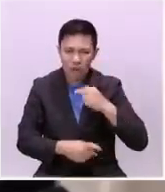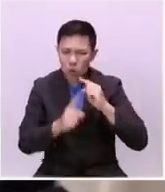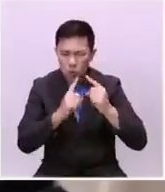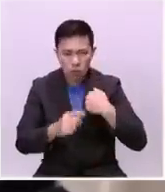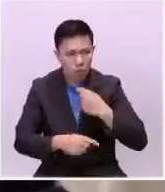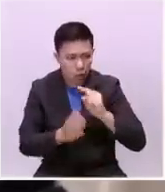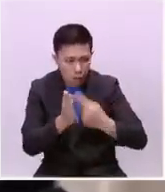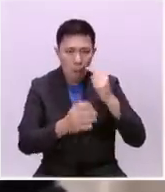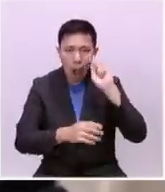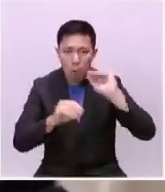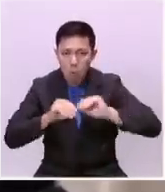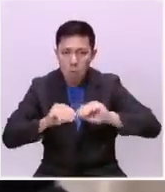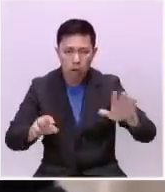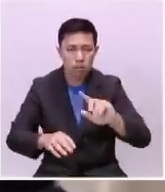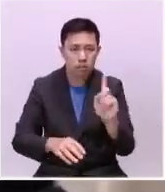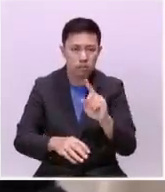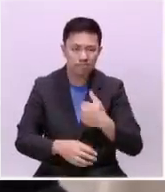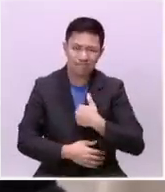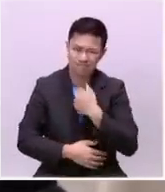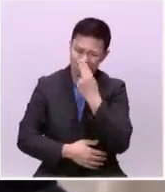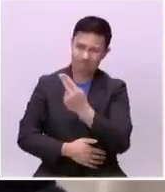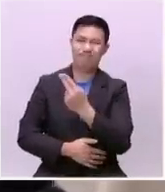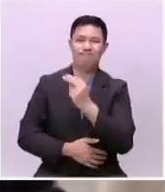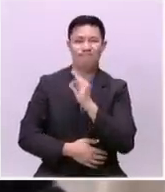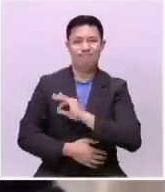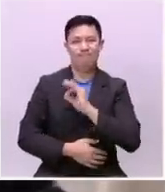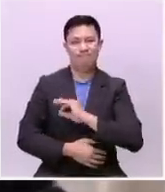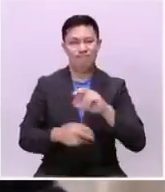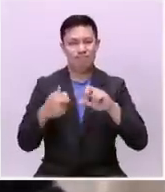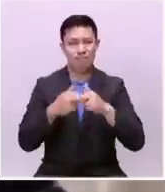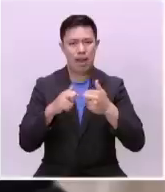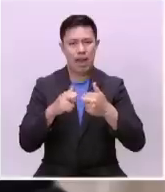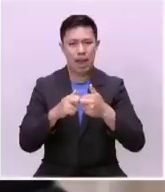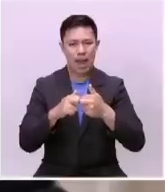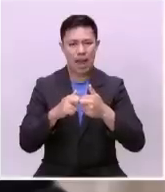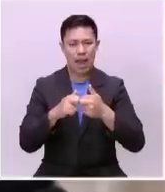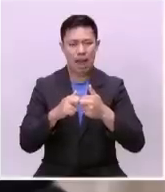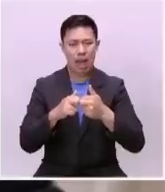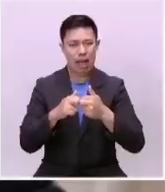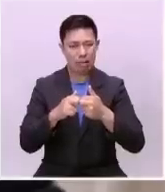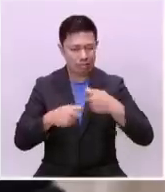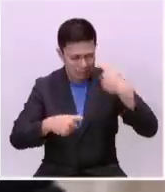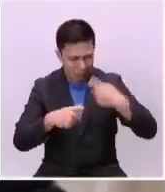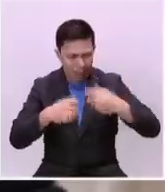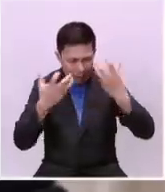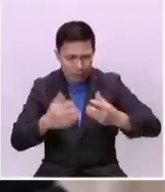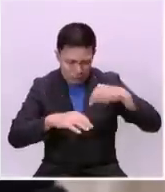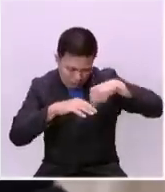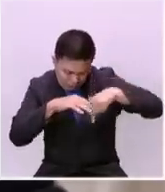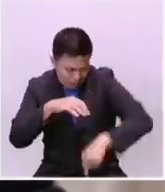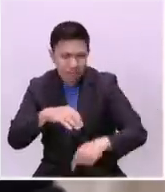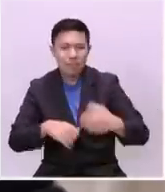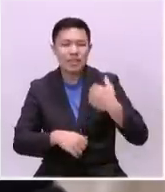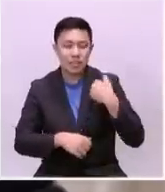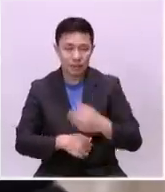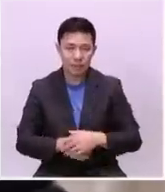มเนี่ยเริ่มต้นด้วยการแถลงอย่างที่บอกไปนะคะมันเป็นการตอกย้ำรอยร้าวลึกให้ยิ่งลึกลงไปของทั้งสองฝ่ายค่ะแต่อย่างไรก็ตามเขาก็มองว่